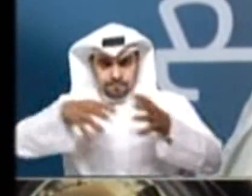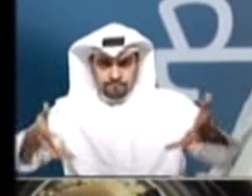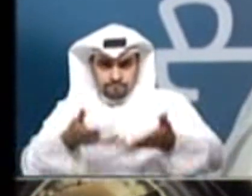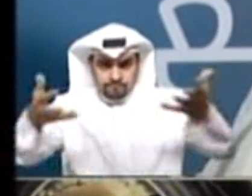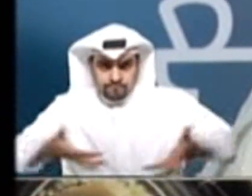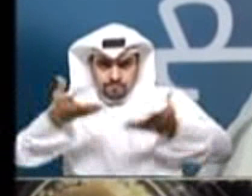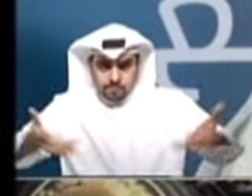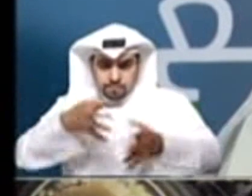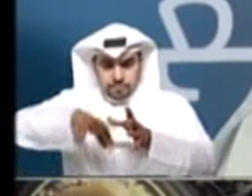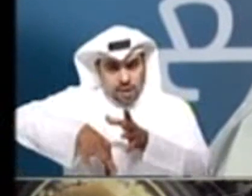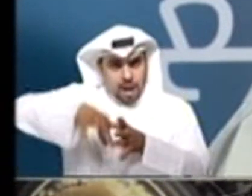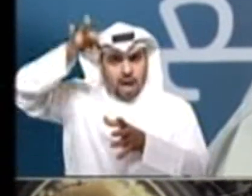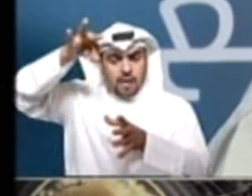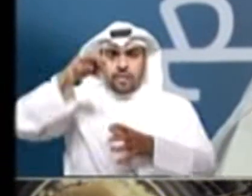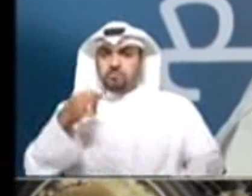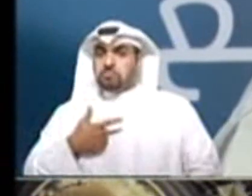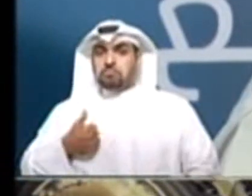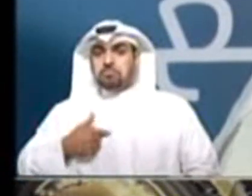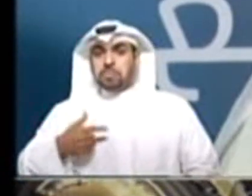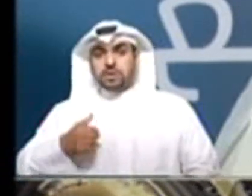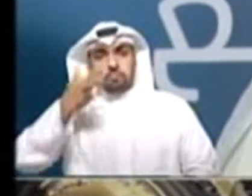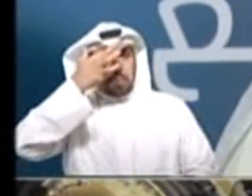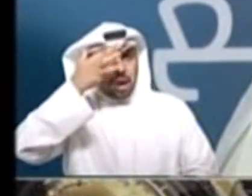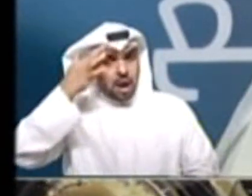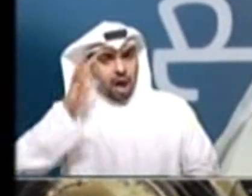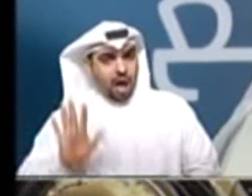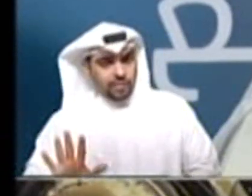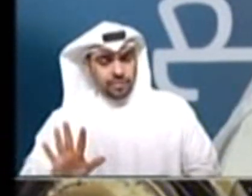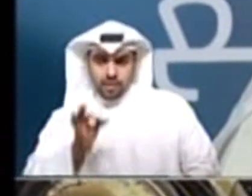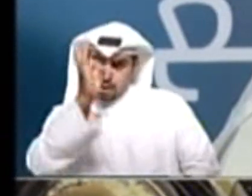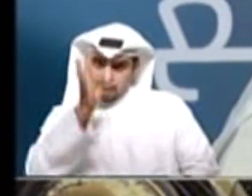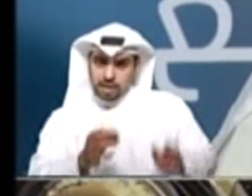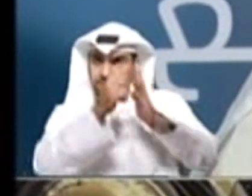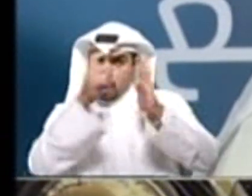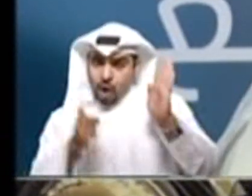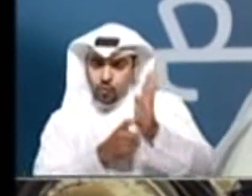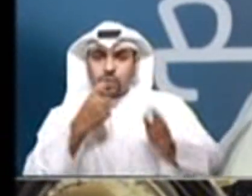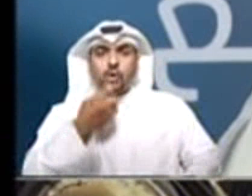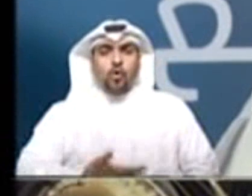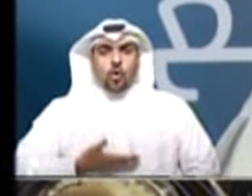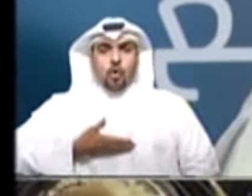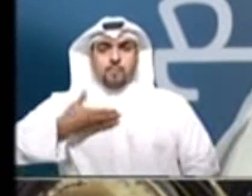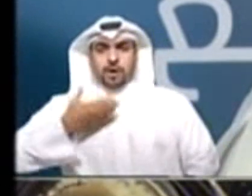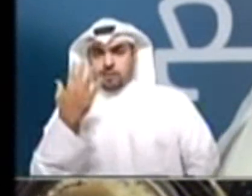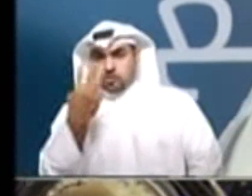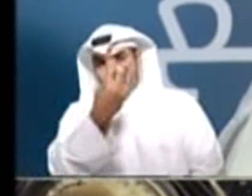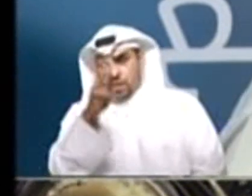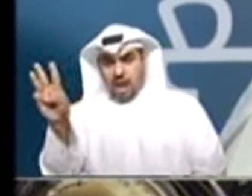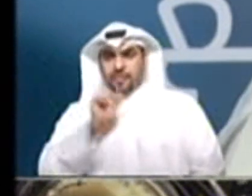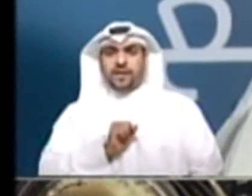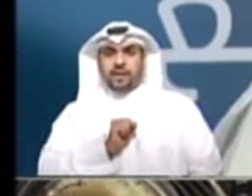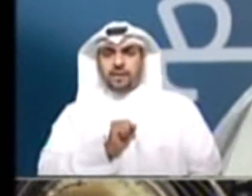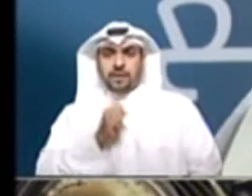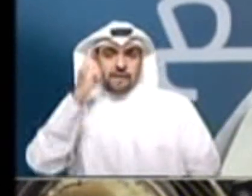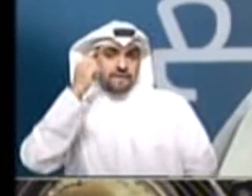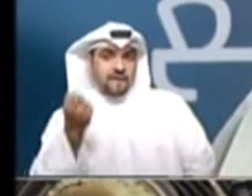وفق ضوابط معينه، يعني ما يتجاوز اعمار 35 سنه. الكل يتقدم وفق استراتيجيه معينه